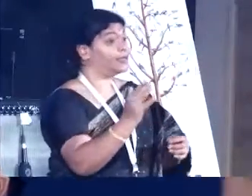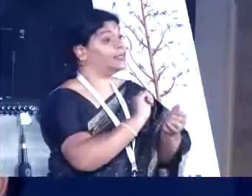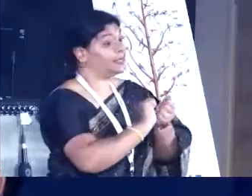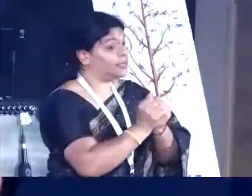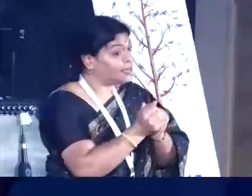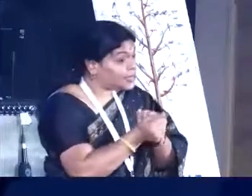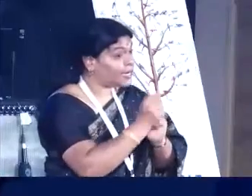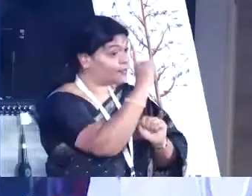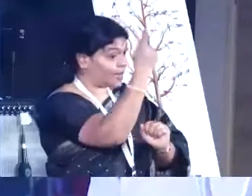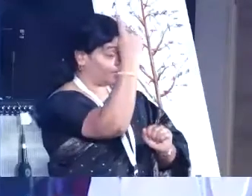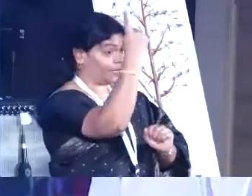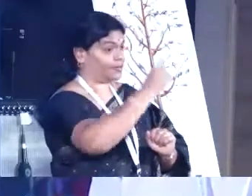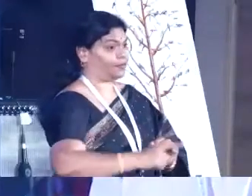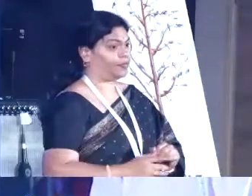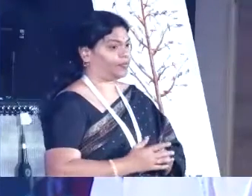को पहले बदलना है।